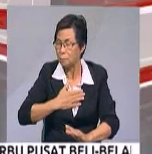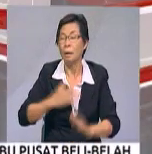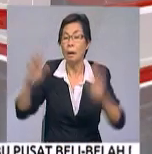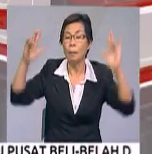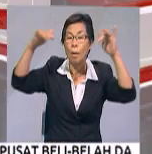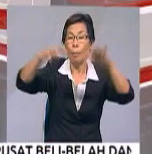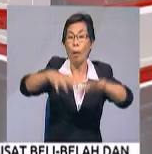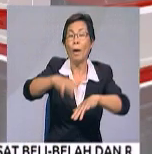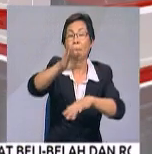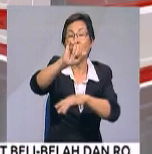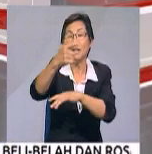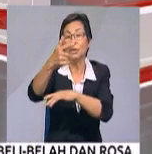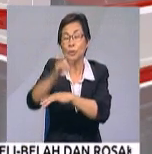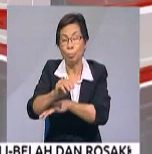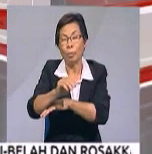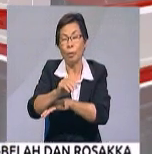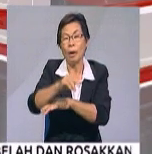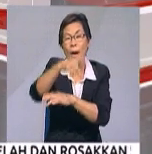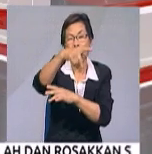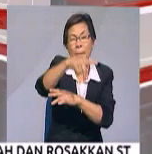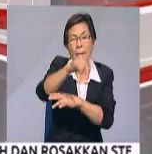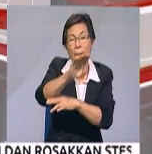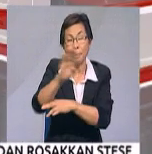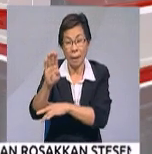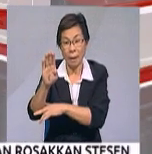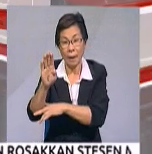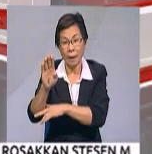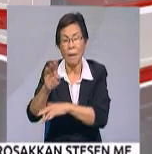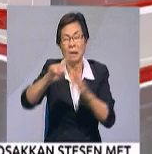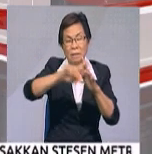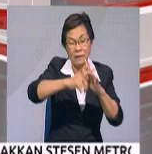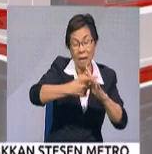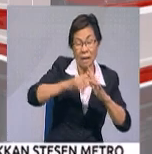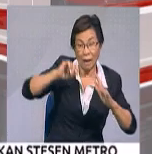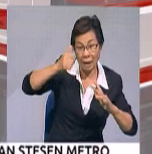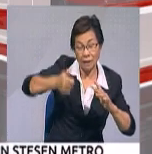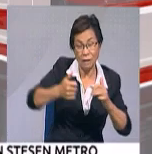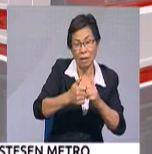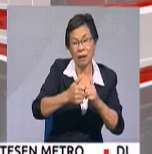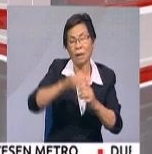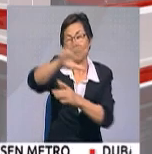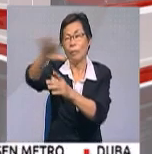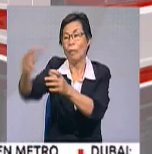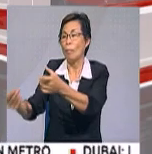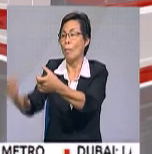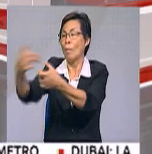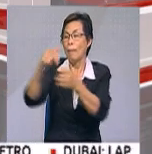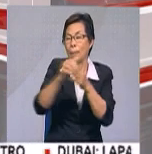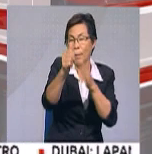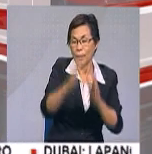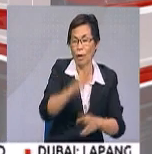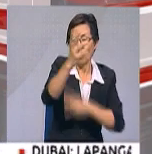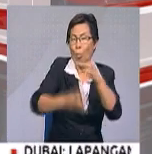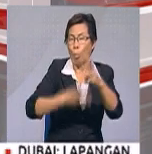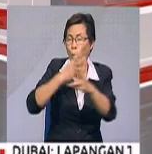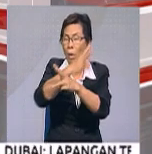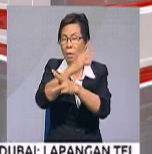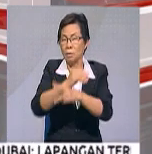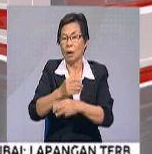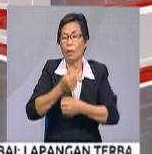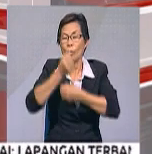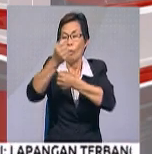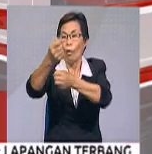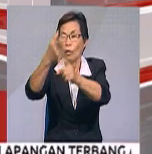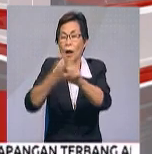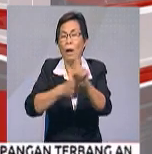Perhimpunan Agung Pertubuhan Bangsa-Bangsa Bersatu PBB bermula esok dengan pembabitan pemimpin-pemimpin dunia dan diplomat dari